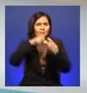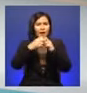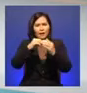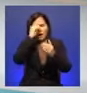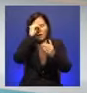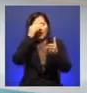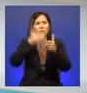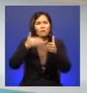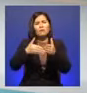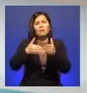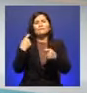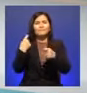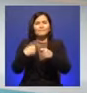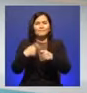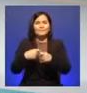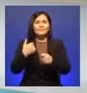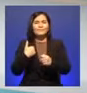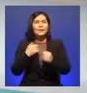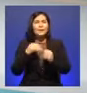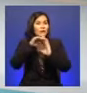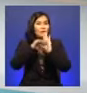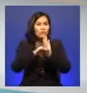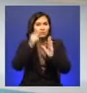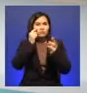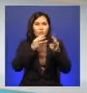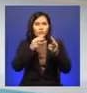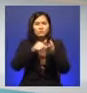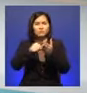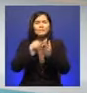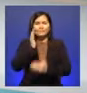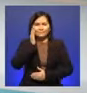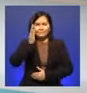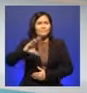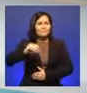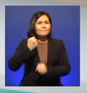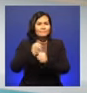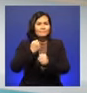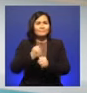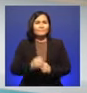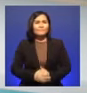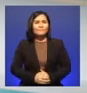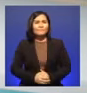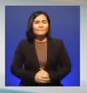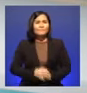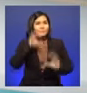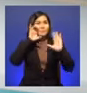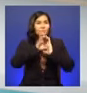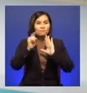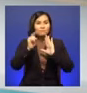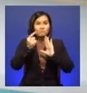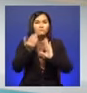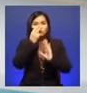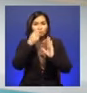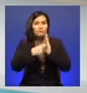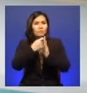ระบวนการเหล่านี้ก็เป็นสิ่งที่เราจะต้องดำเนินการแก้ไขในโอกาสต่อไปนะครับภาพต่อไปครับครับอันนี้ก็เป็นเหตุผลทำไมอุด